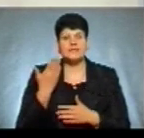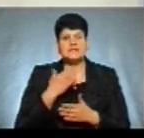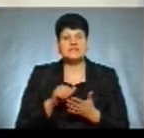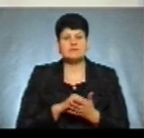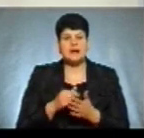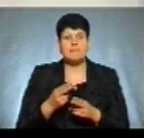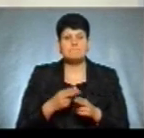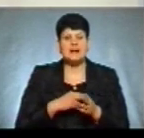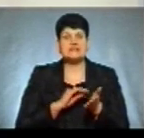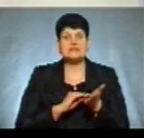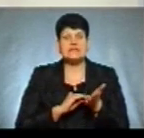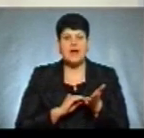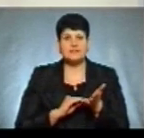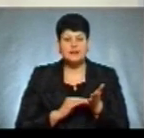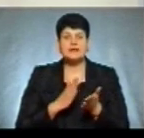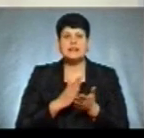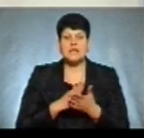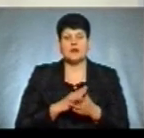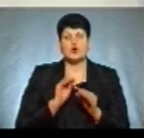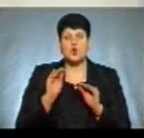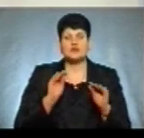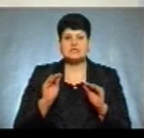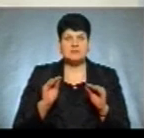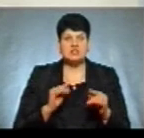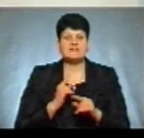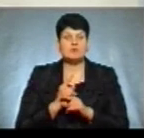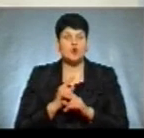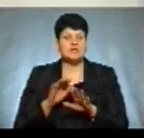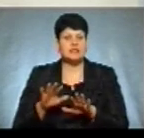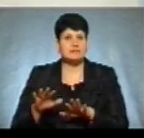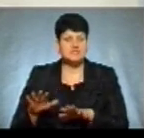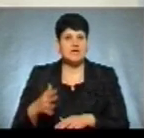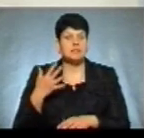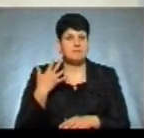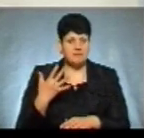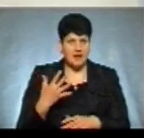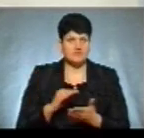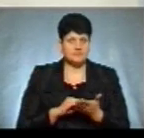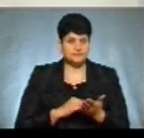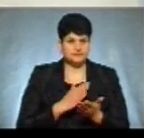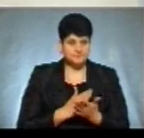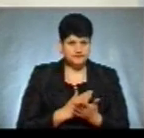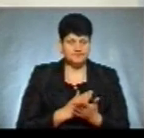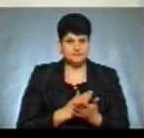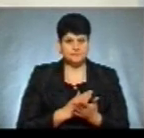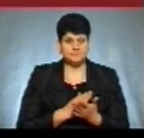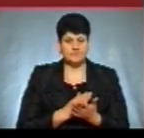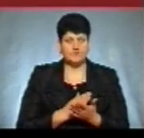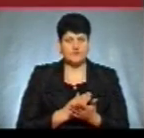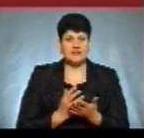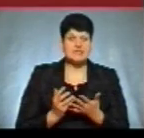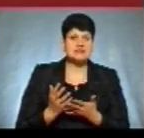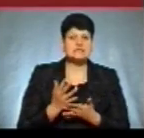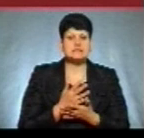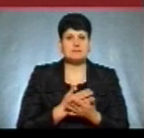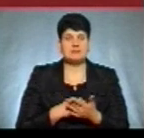даних. Є розміщення агітаційних матеріалів в заборонених місцях, 5 таких повідомлень, збір